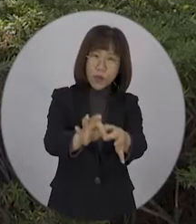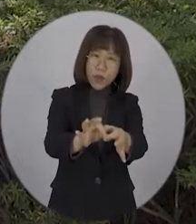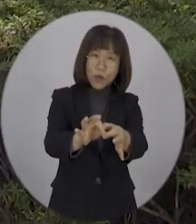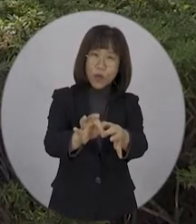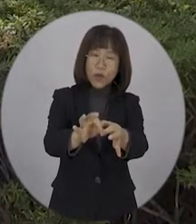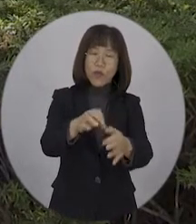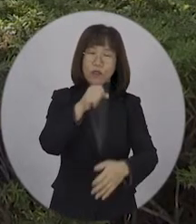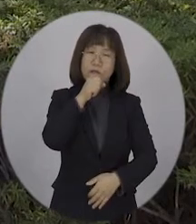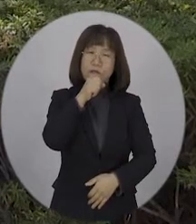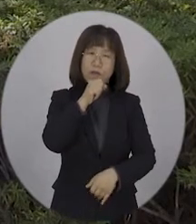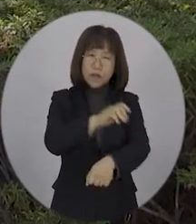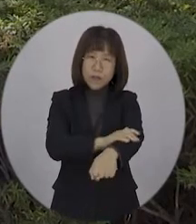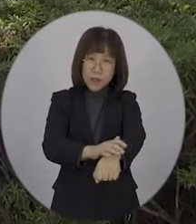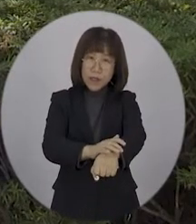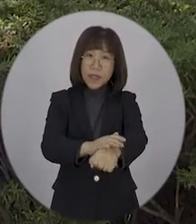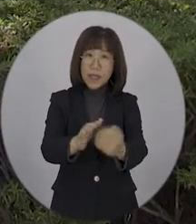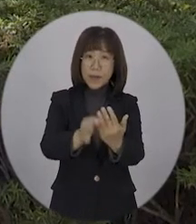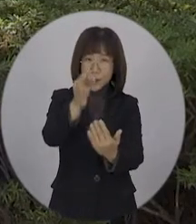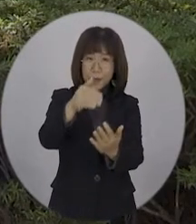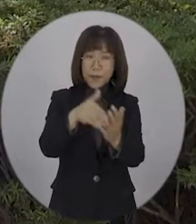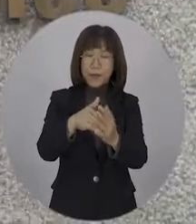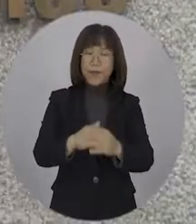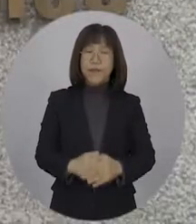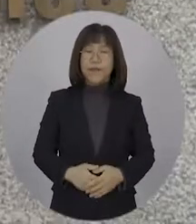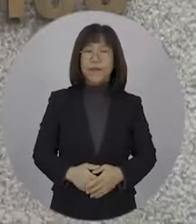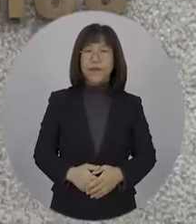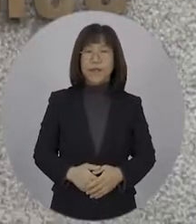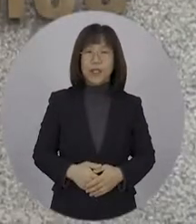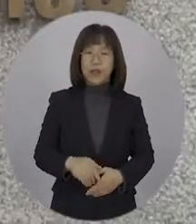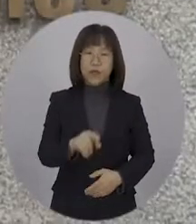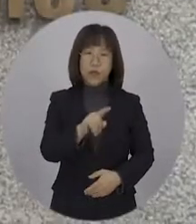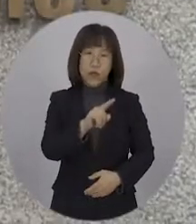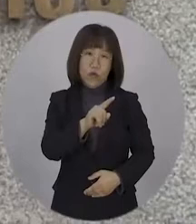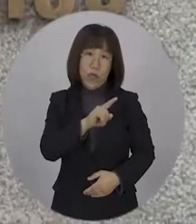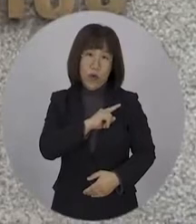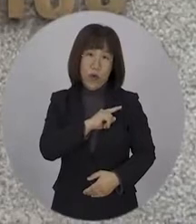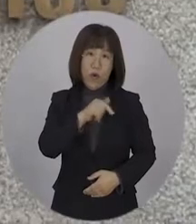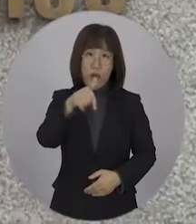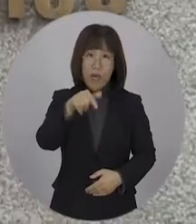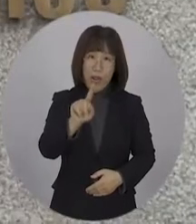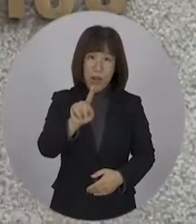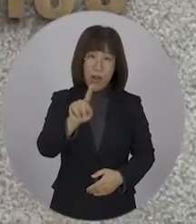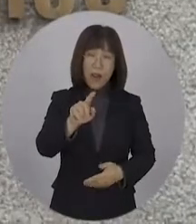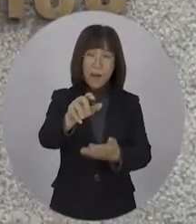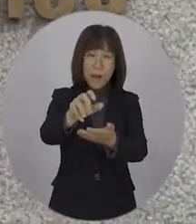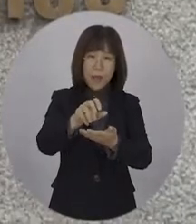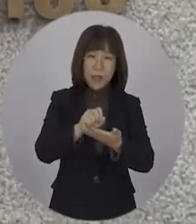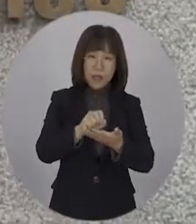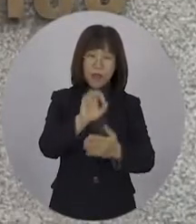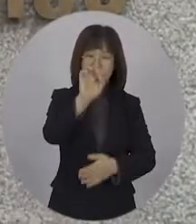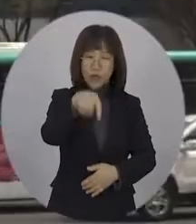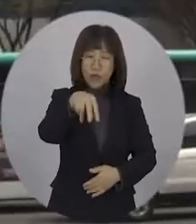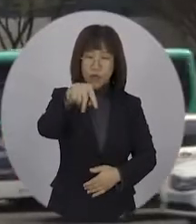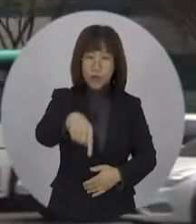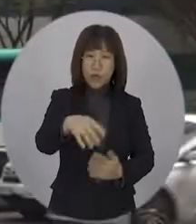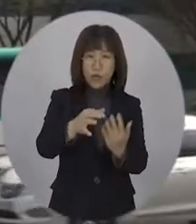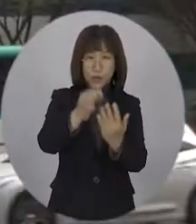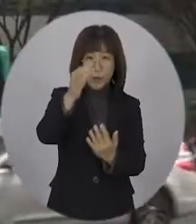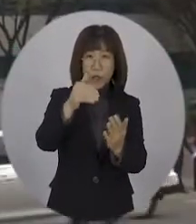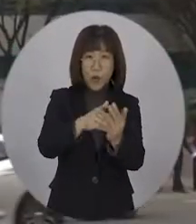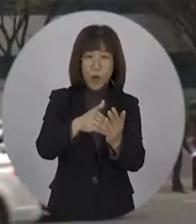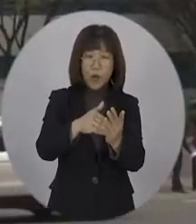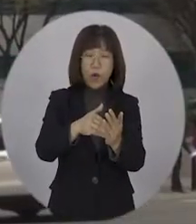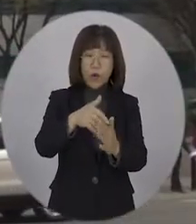받았습니다 강서구는 재정계획 썽 분야에서 최고 등급인 가 등급을 받아 우수기관 으로 선정됐으며